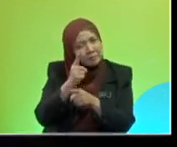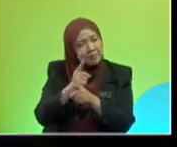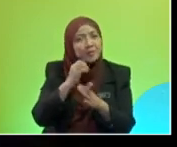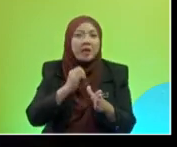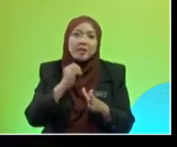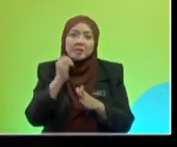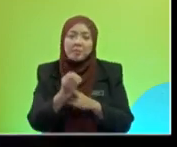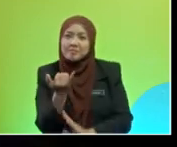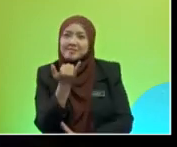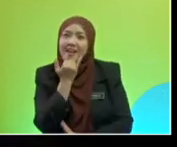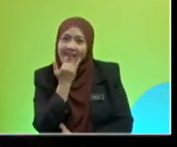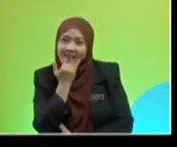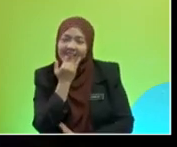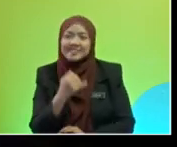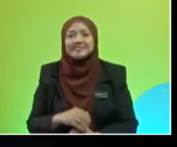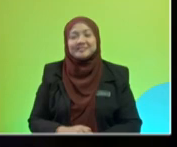betul